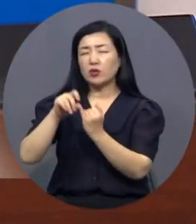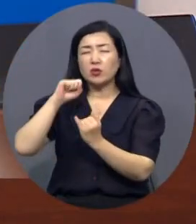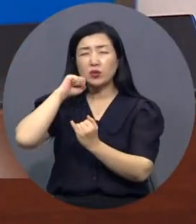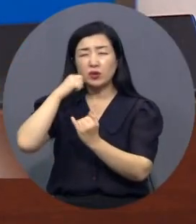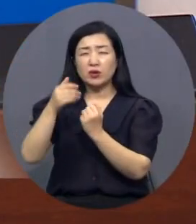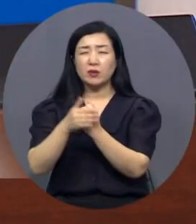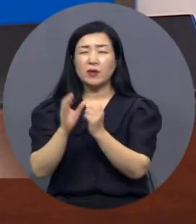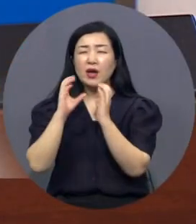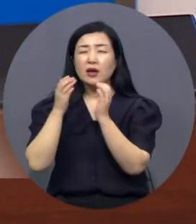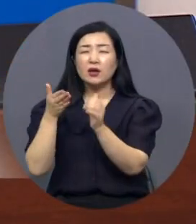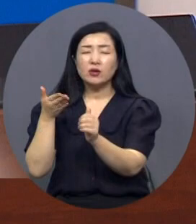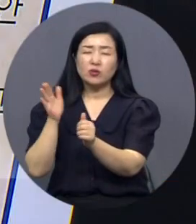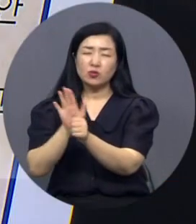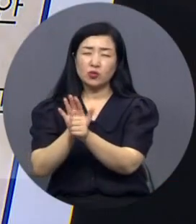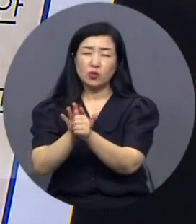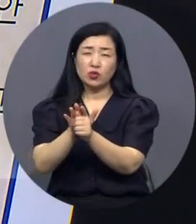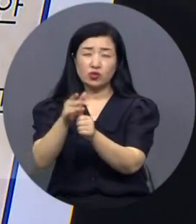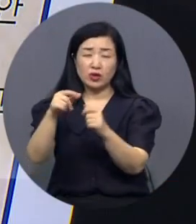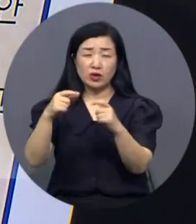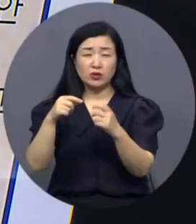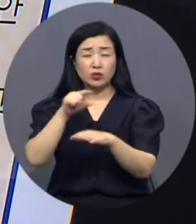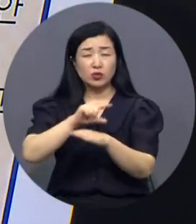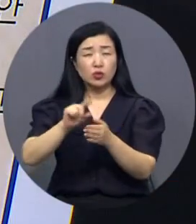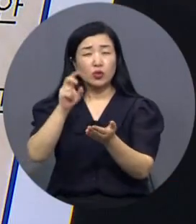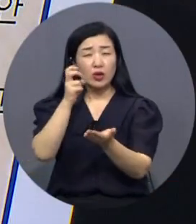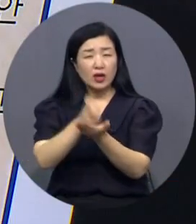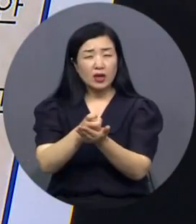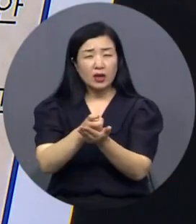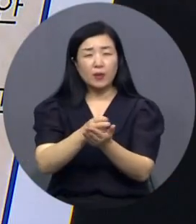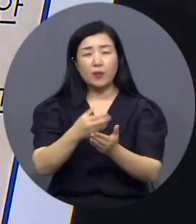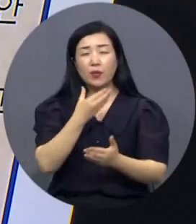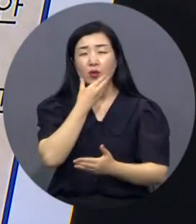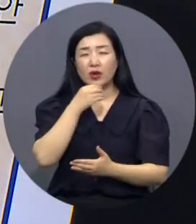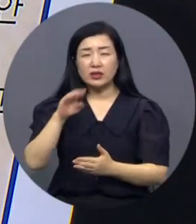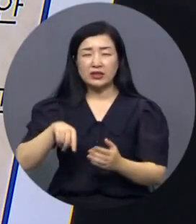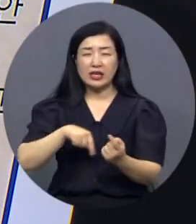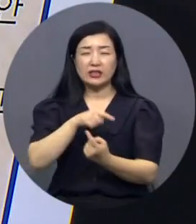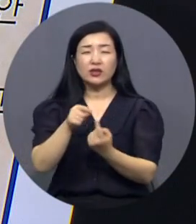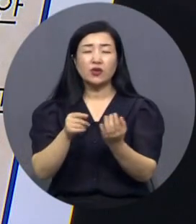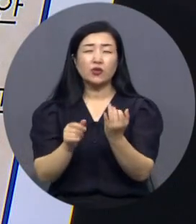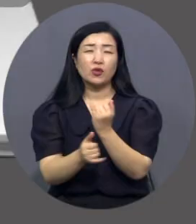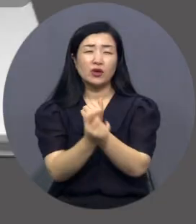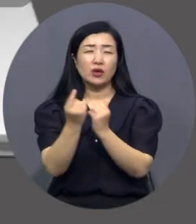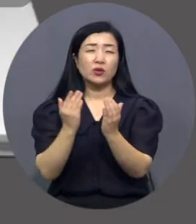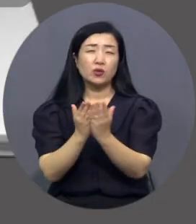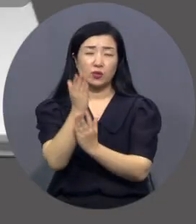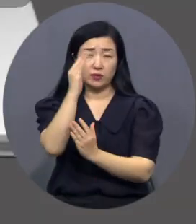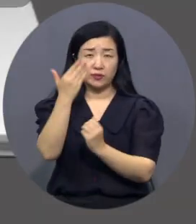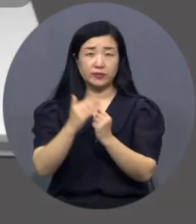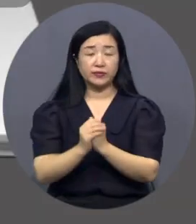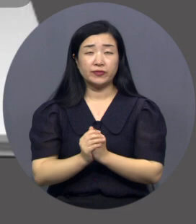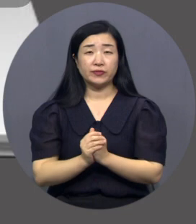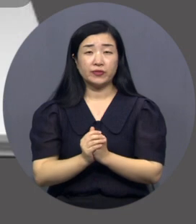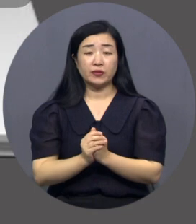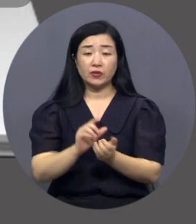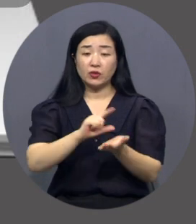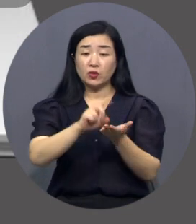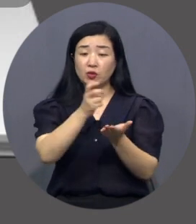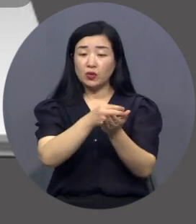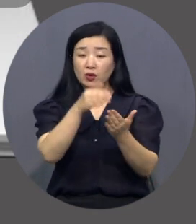영아를 지원하자는 조례안이 제주도의회 보건복지안전위원회를 통과했습니다.